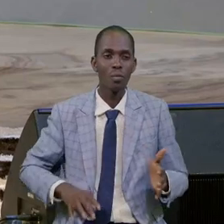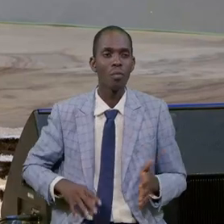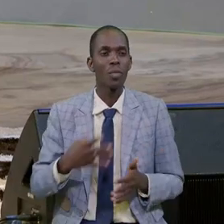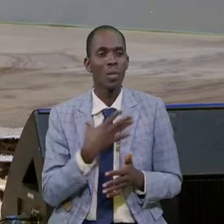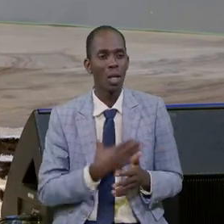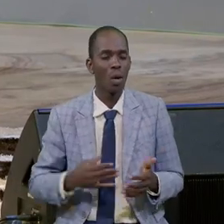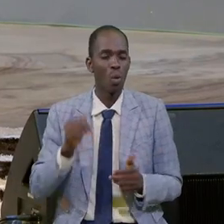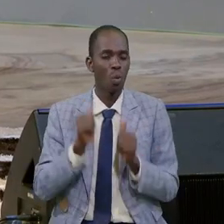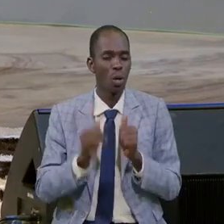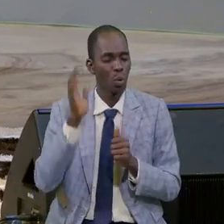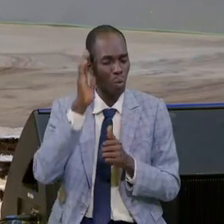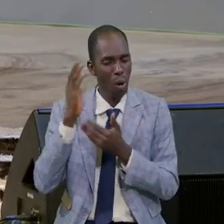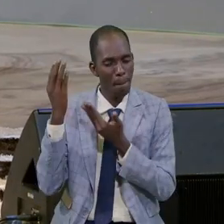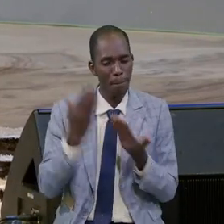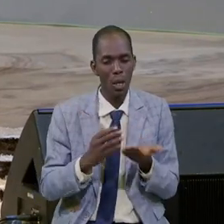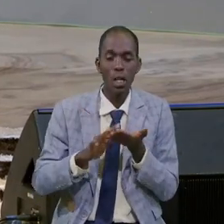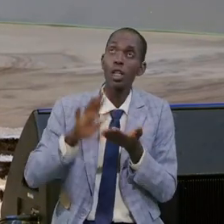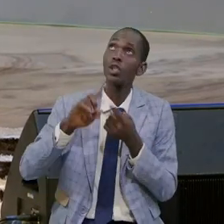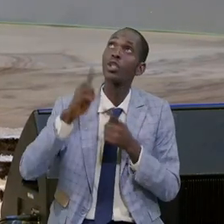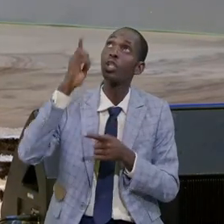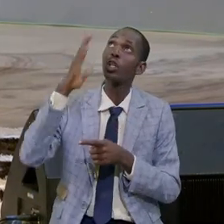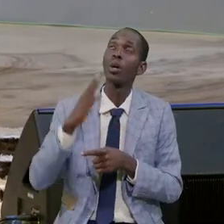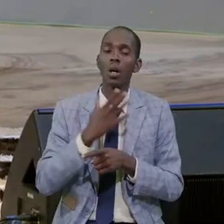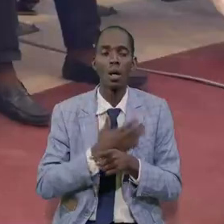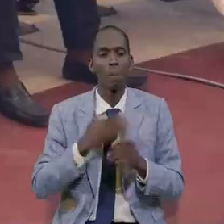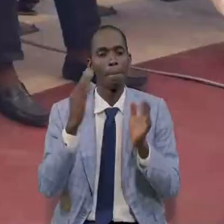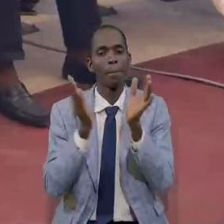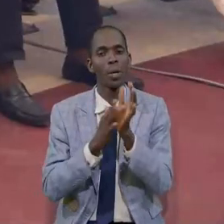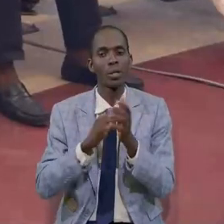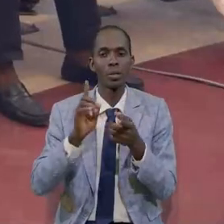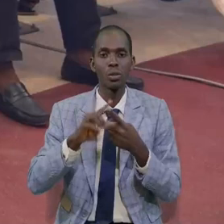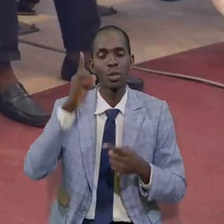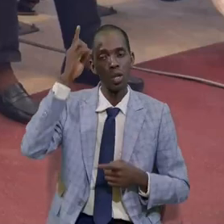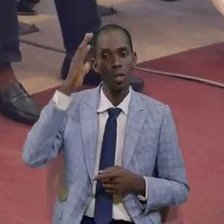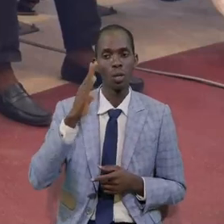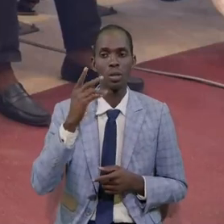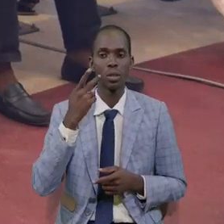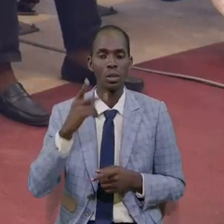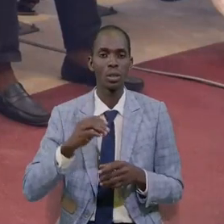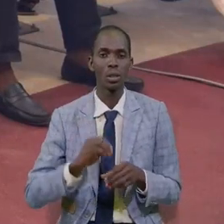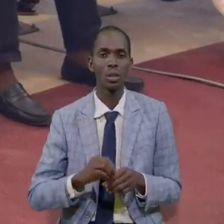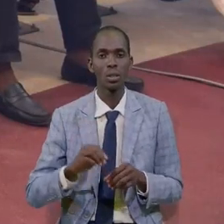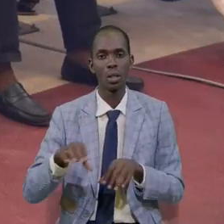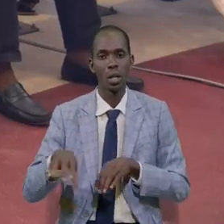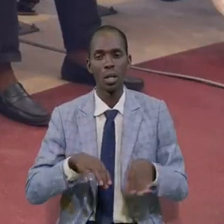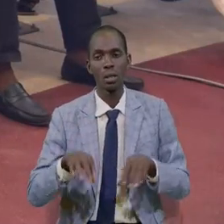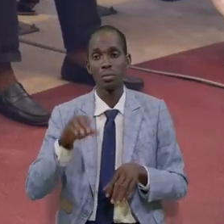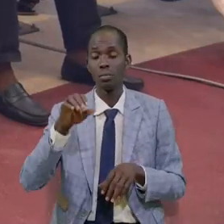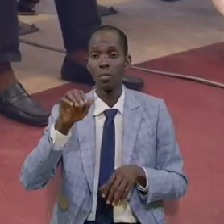du fruit de la justice qui est Jésus-Christ à la gloire et à la louange de Dieu.